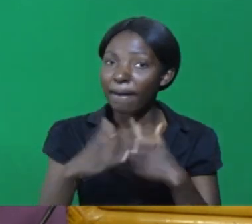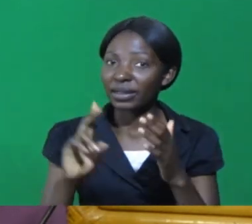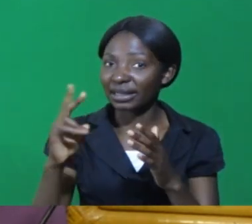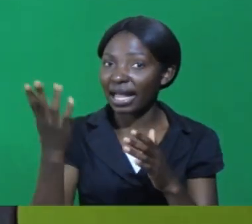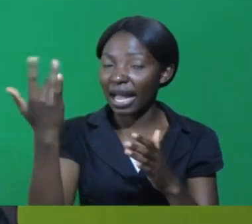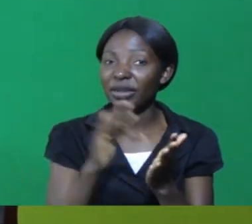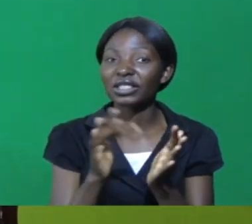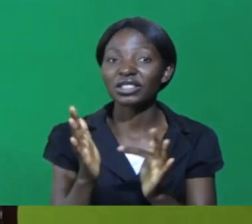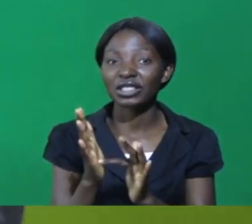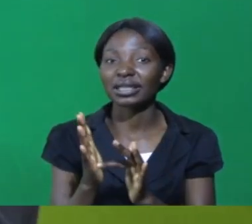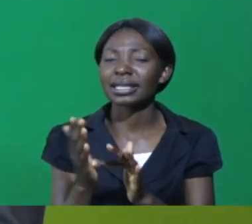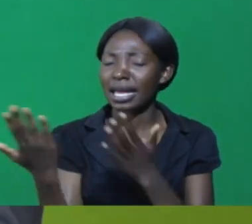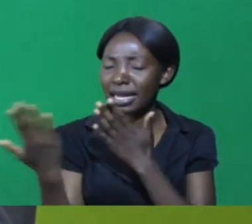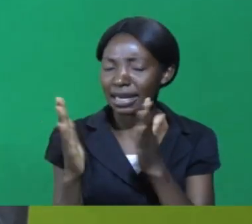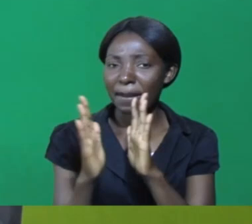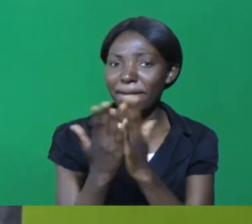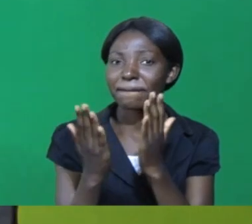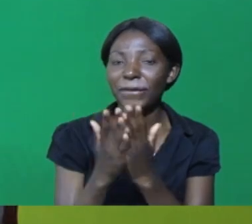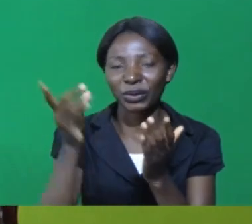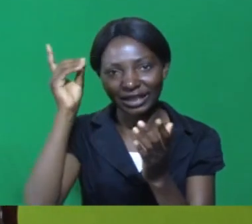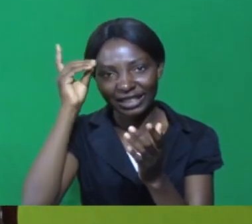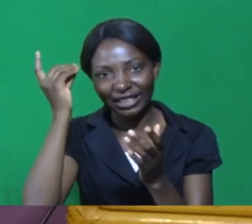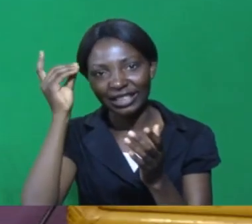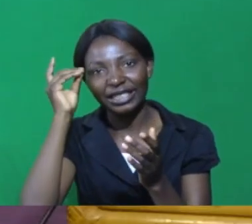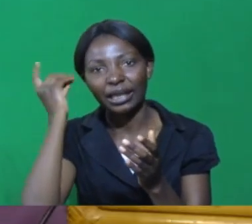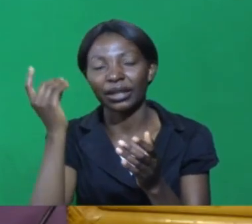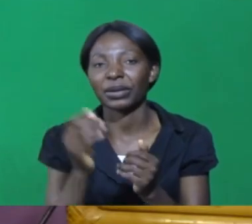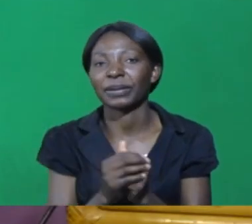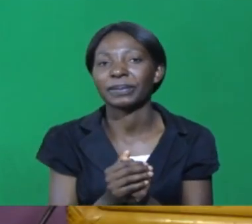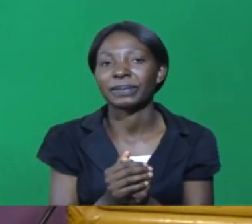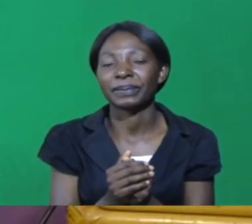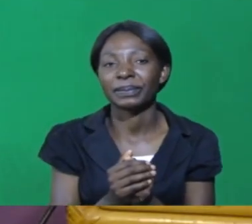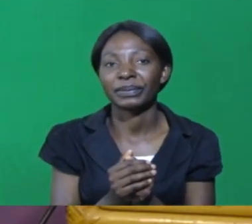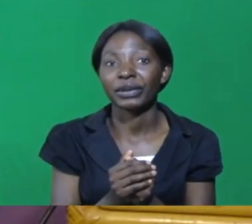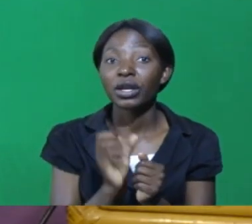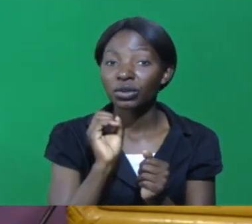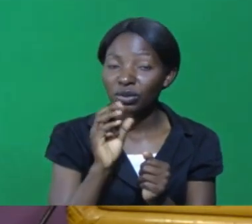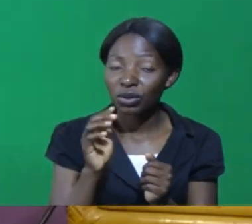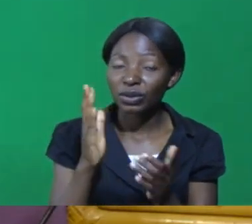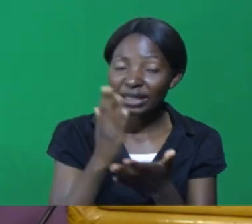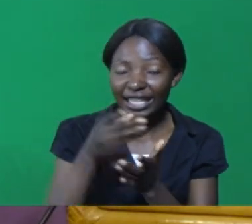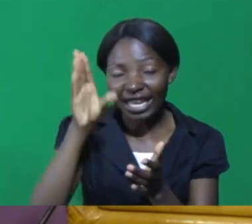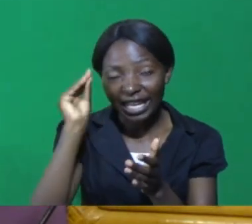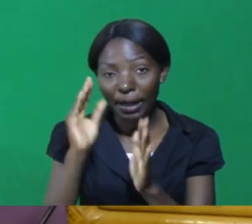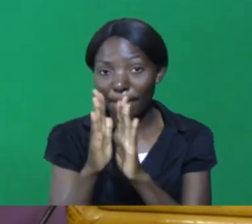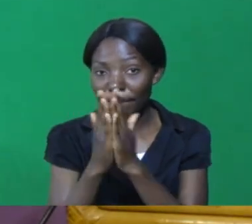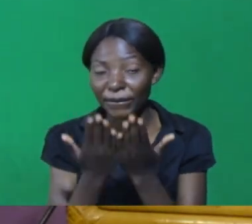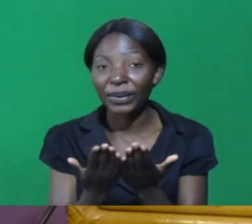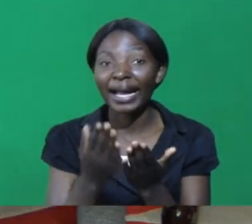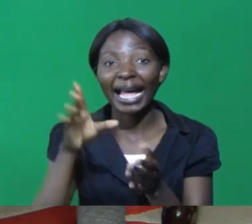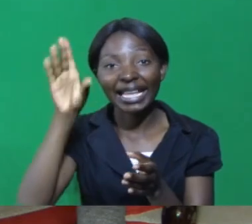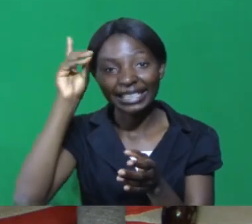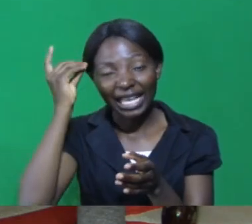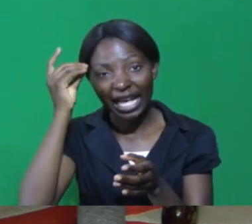raDaniel. Saka inokuudzai kuti zvapedyo zvakadii. Zvapedyo zvakadii. Saka takatanga kudzidza bhuku raDaniel tichifamba